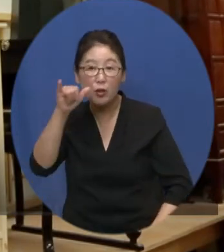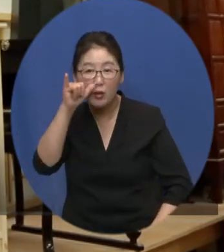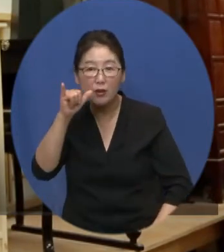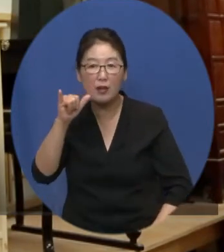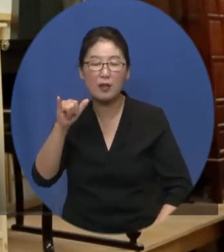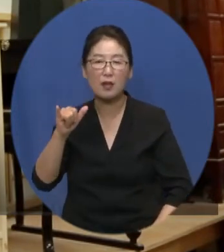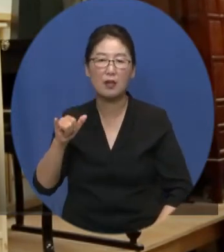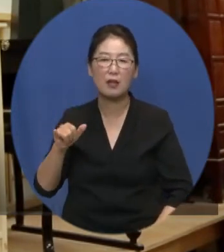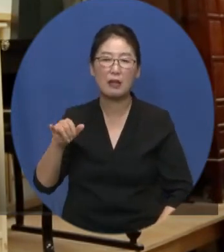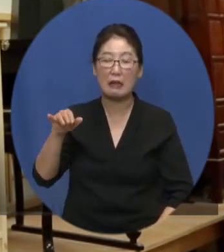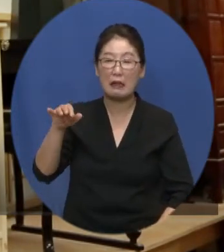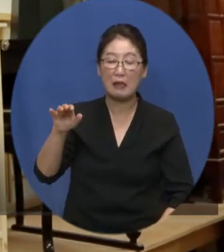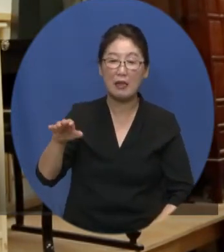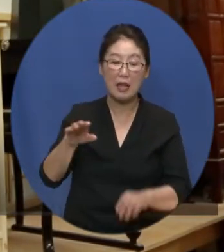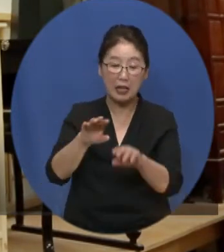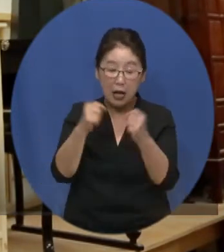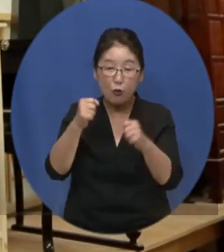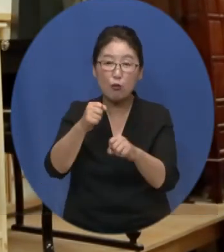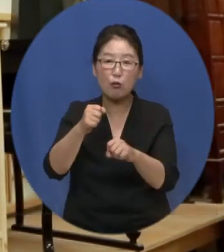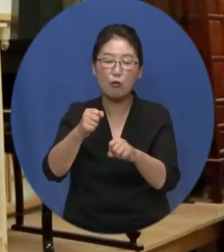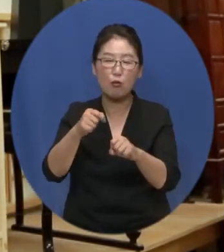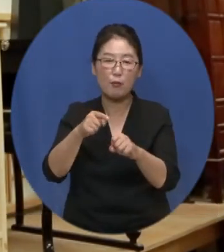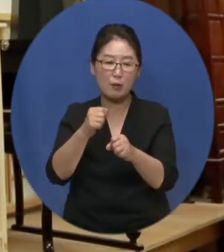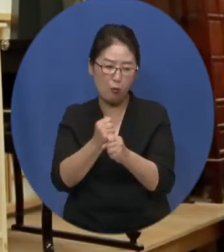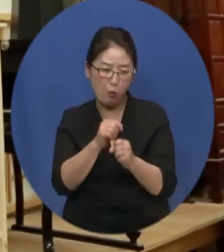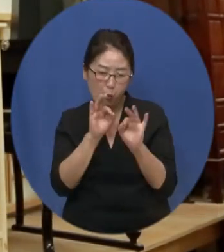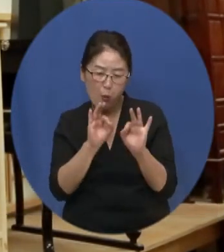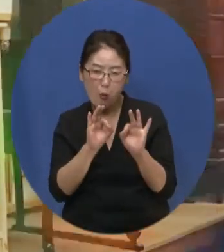단가가 똑같을 수가 있어요